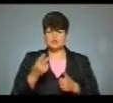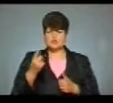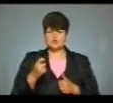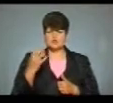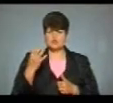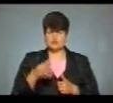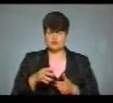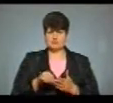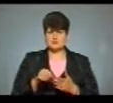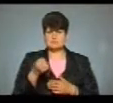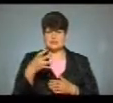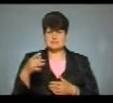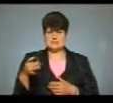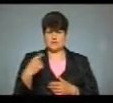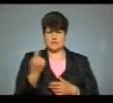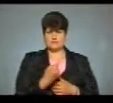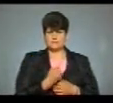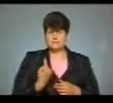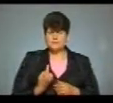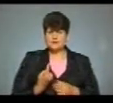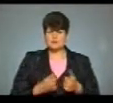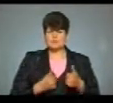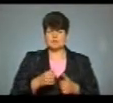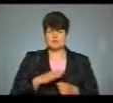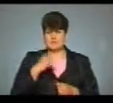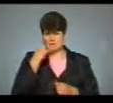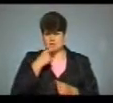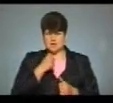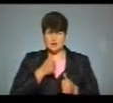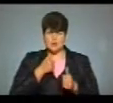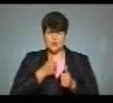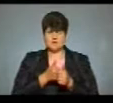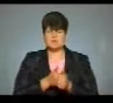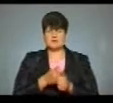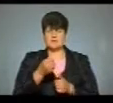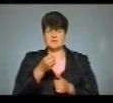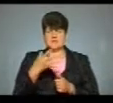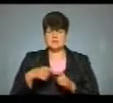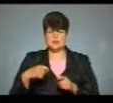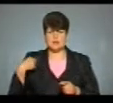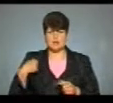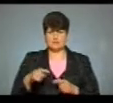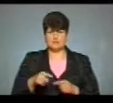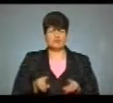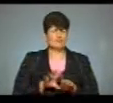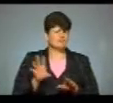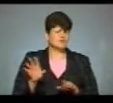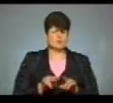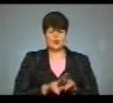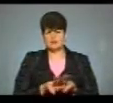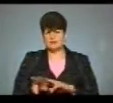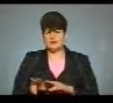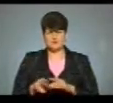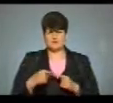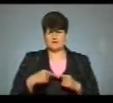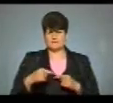з 15 регіонів. Змагання стартували з індивідуальної гонки на дистанцію 15 кілометрів. У всіх однакова дистанція. От,